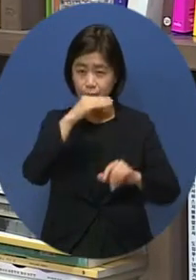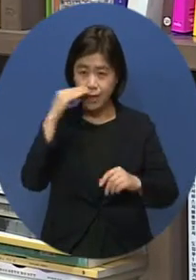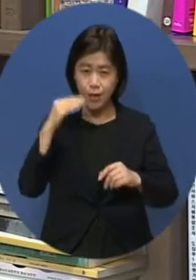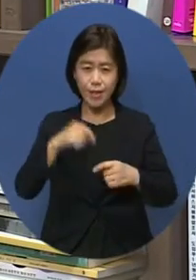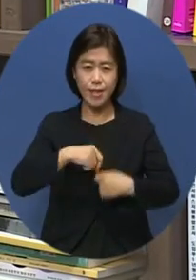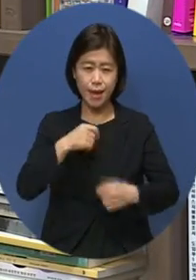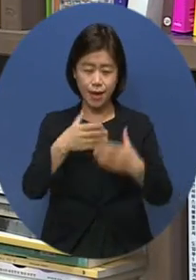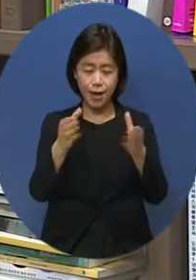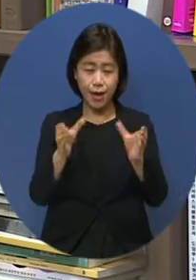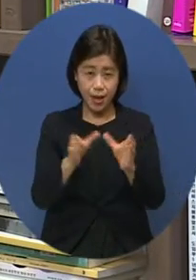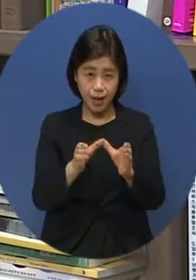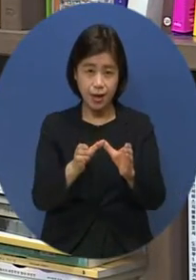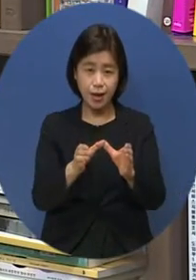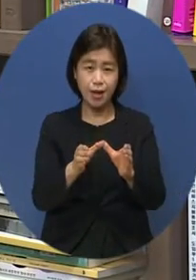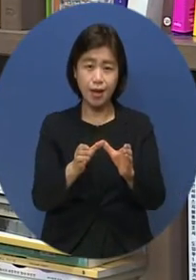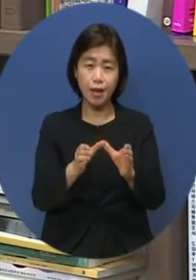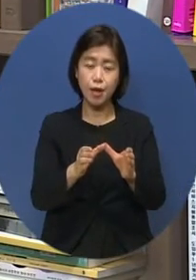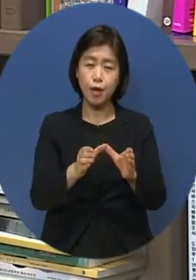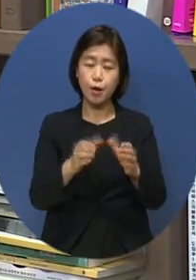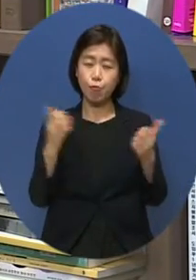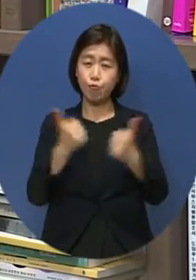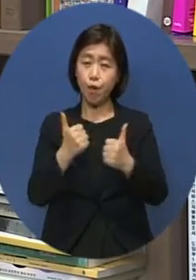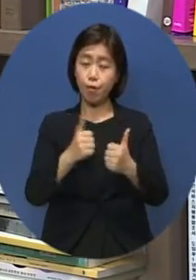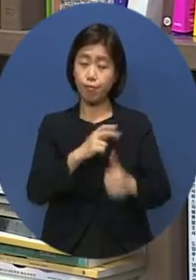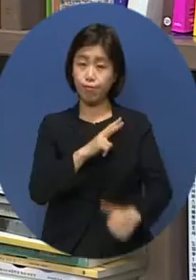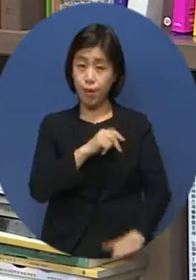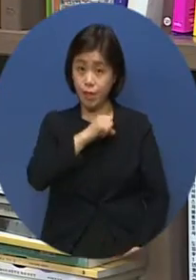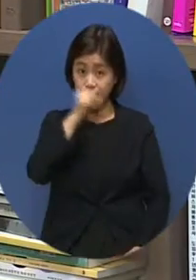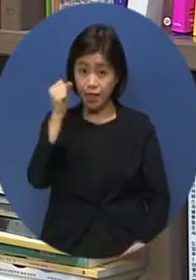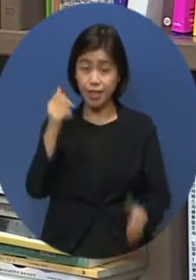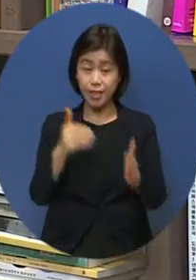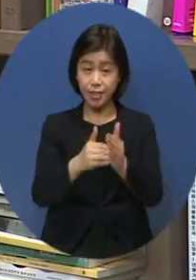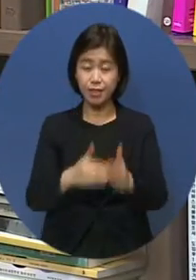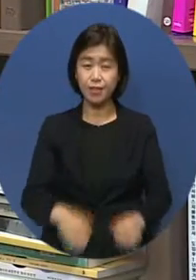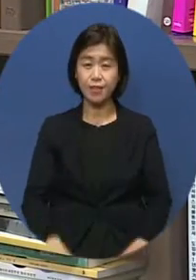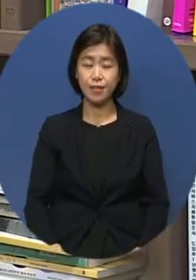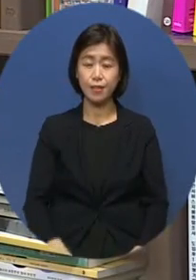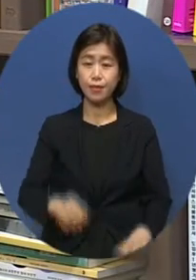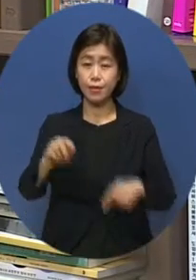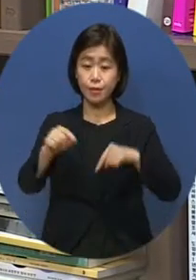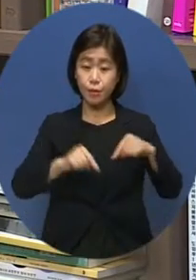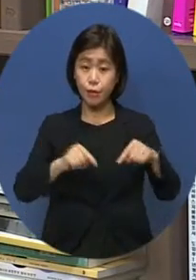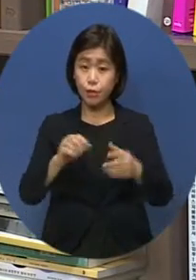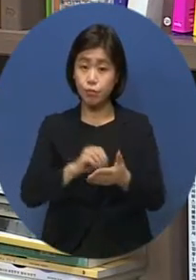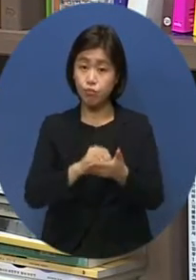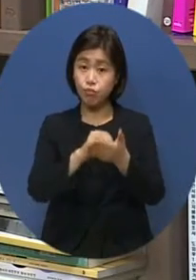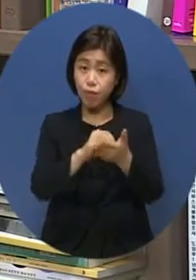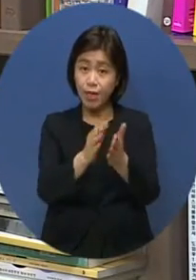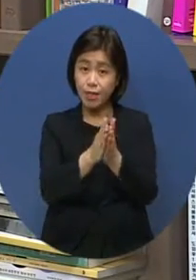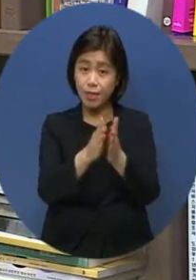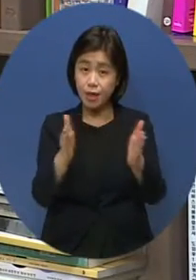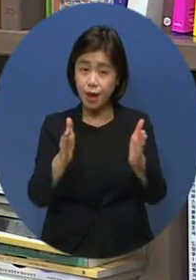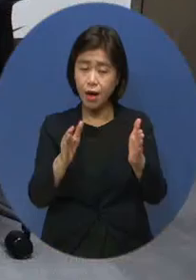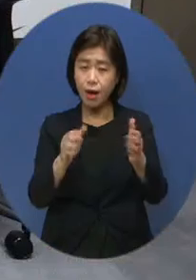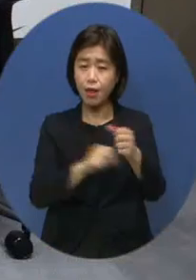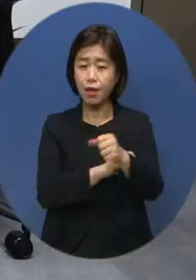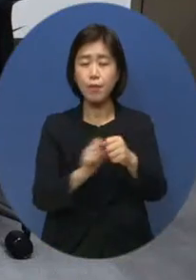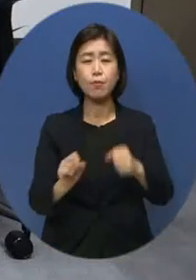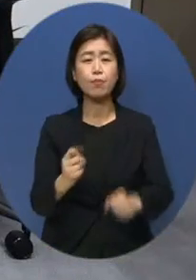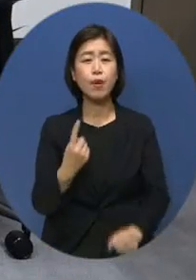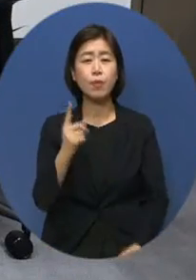네. 이제 국회의원에 당선이 되셨습니다. 네, 정계에 이게 입문하시게 된 특별한 뭐 계기가 있으신가요?